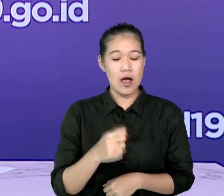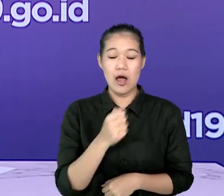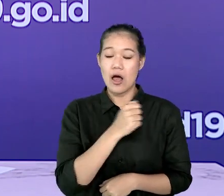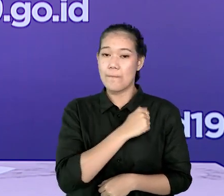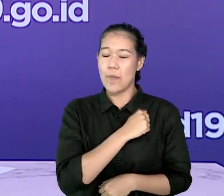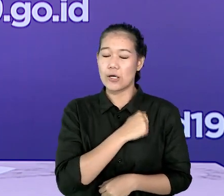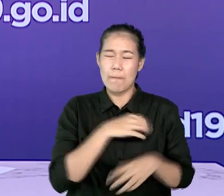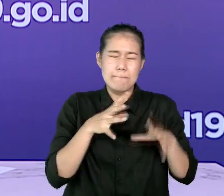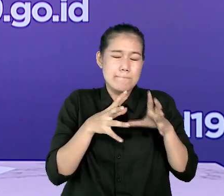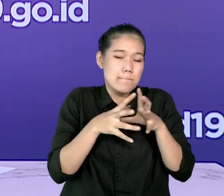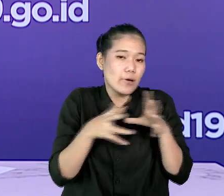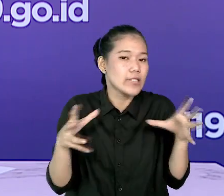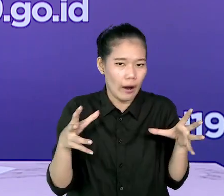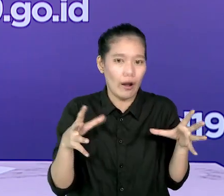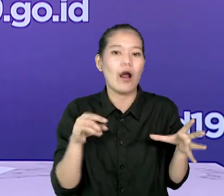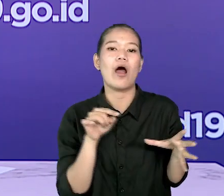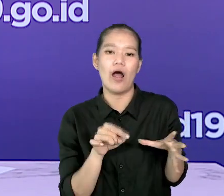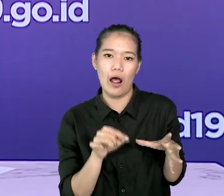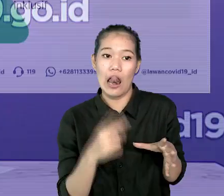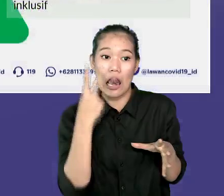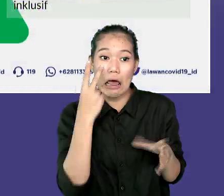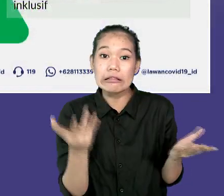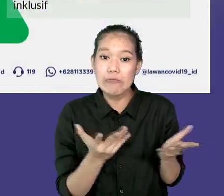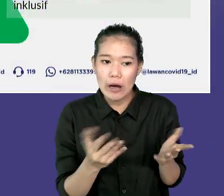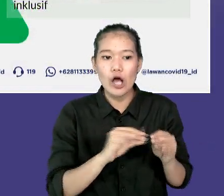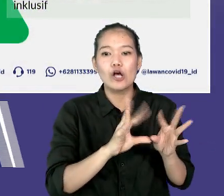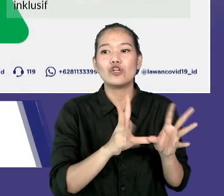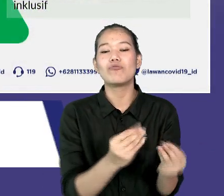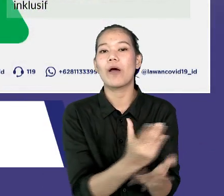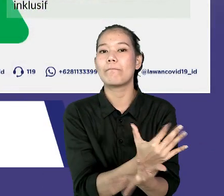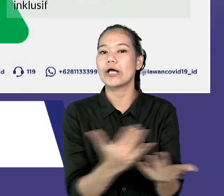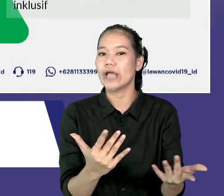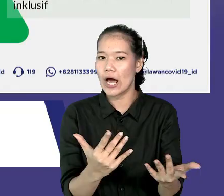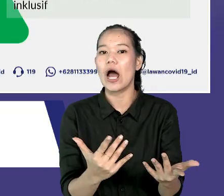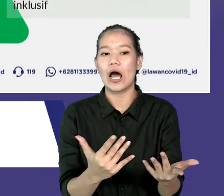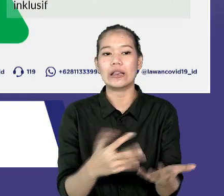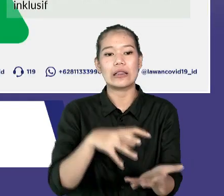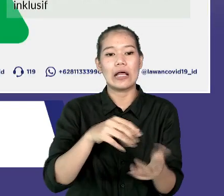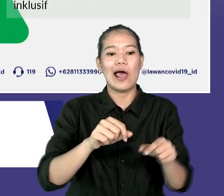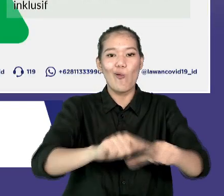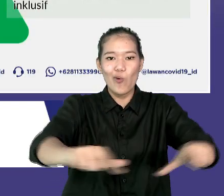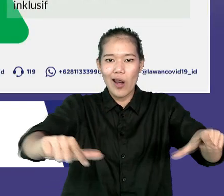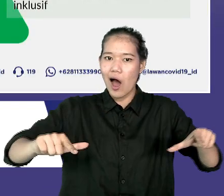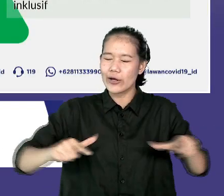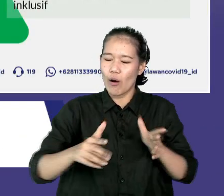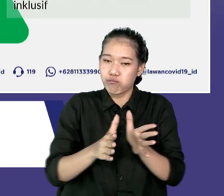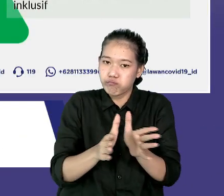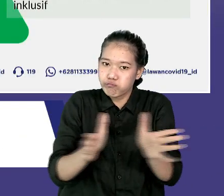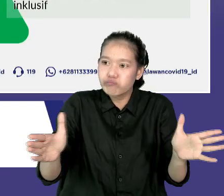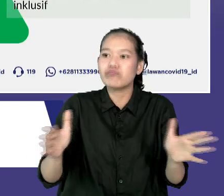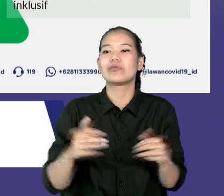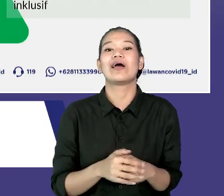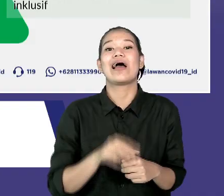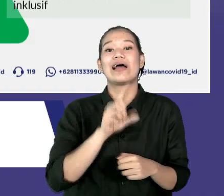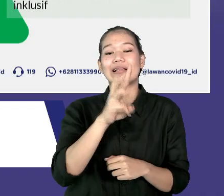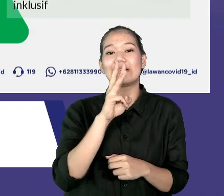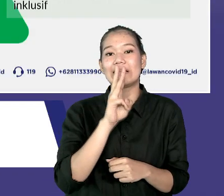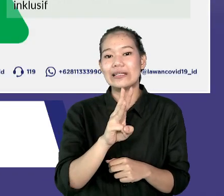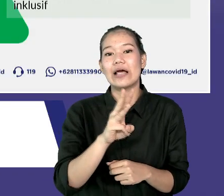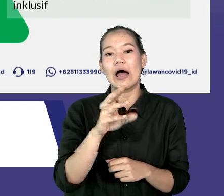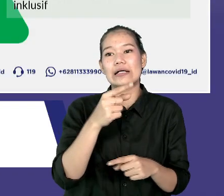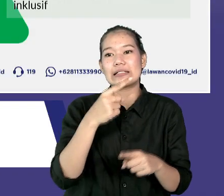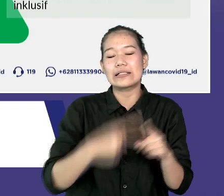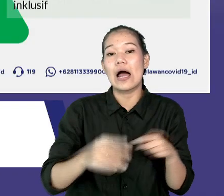bangsa yang besar dan hal ini terukur dari jumlah penduduk serta luas wilayahnya. Sebesar 3,5% penduduk